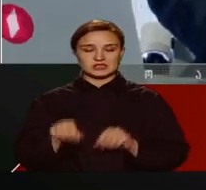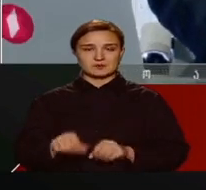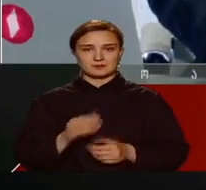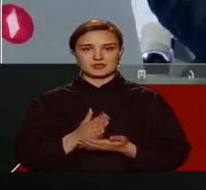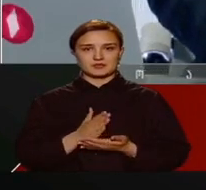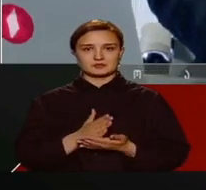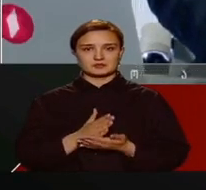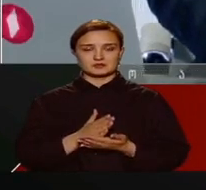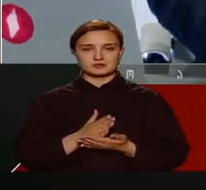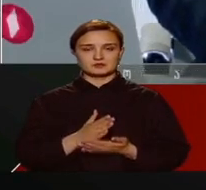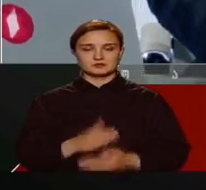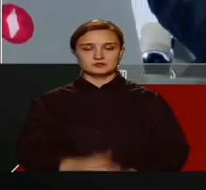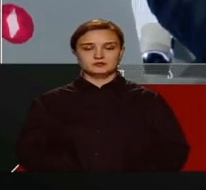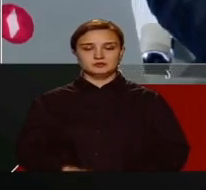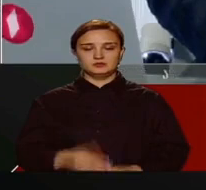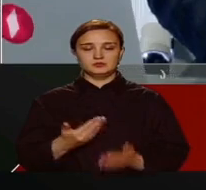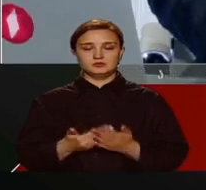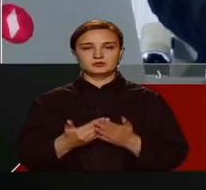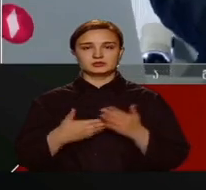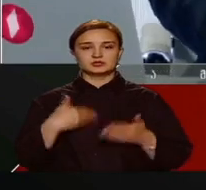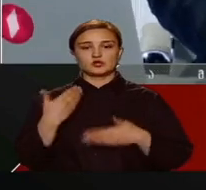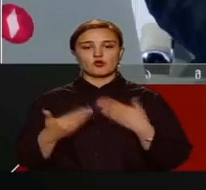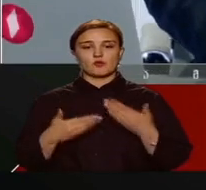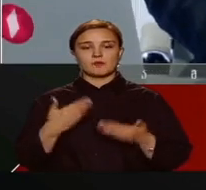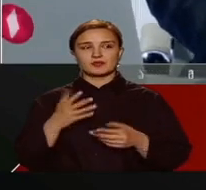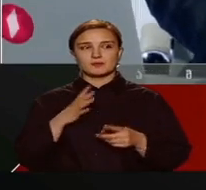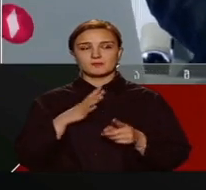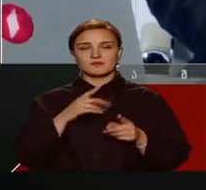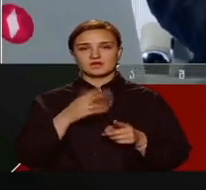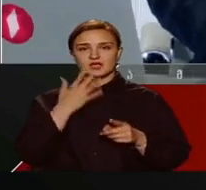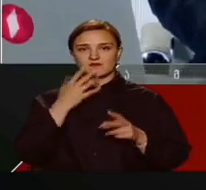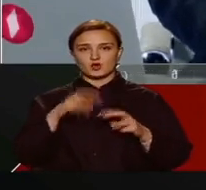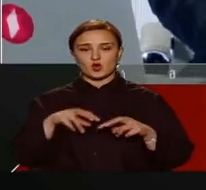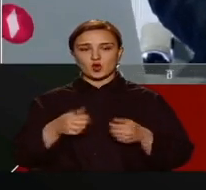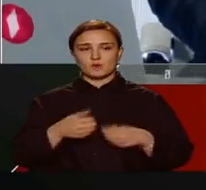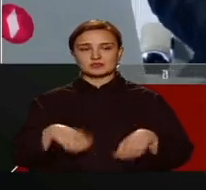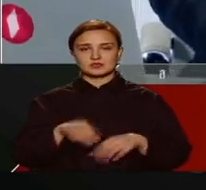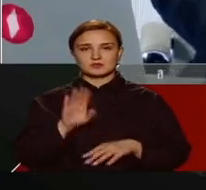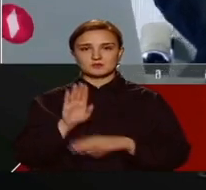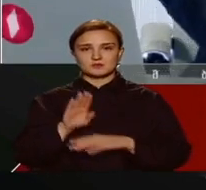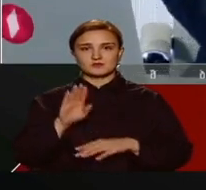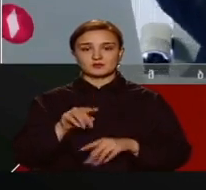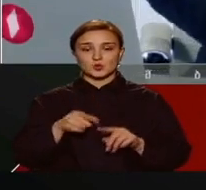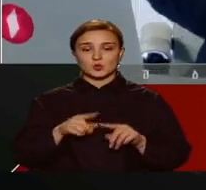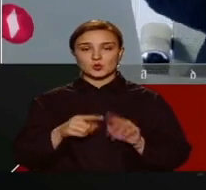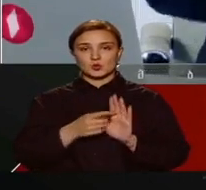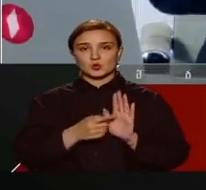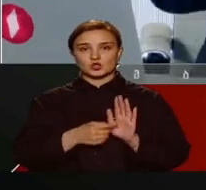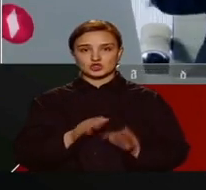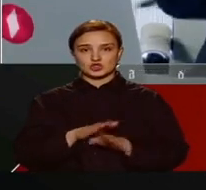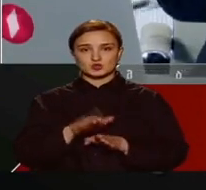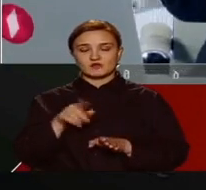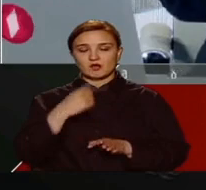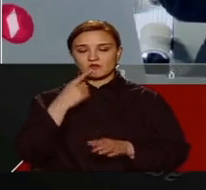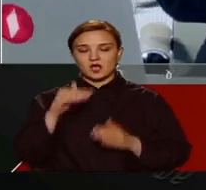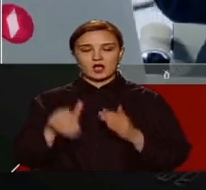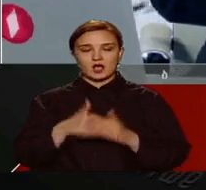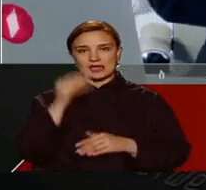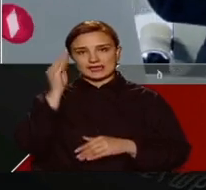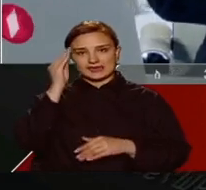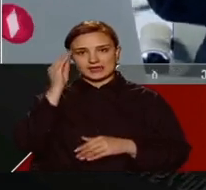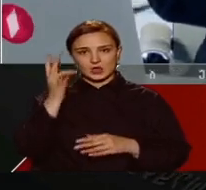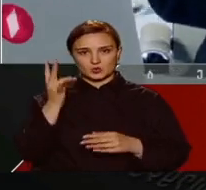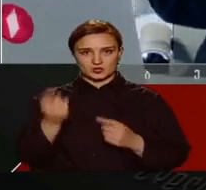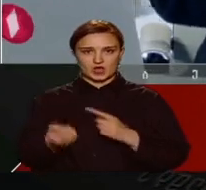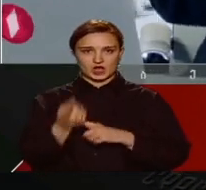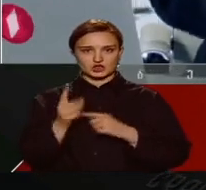შესაძლებელი არის რეკომენდაციები, ის რეკომენდაციები, რომელიც ევროკომისიამ გასცა, შესრულდეს. თქვენ საუბრობთ ახალი იდეის